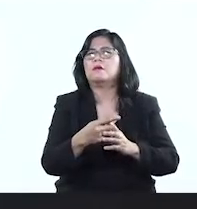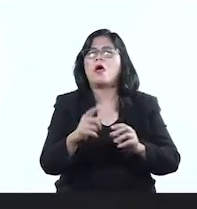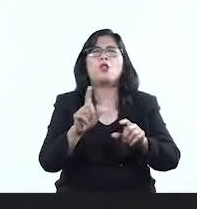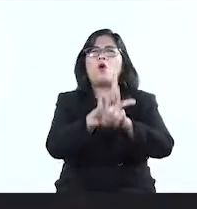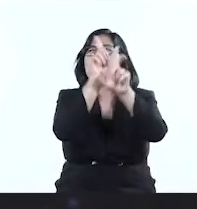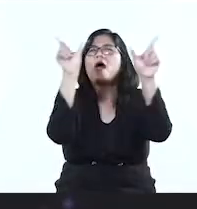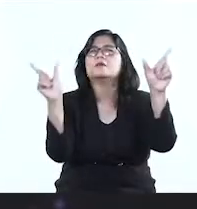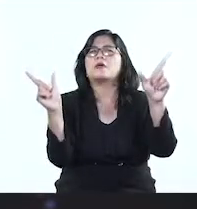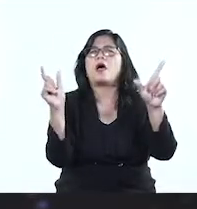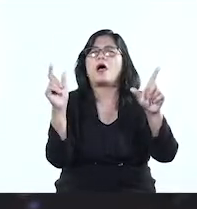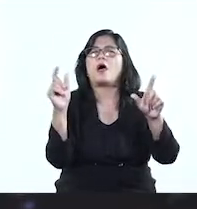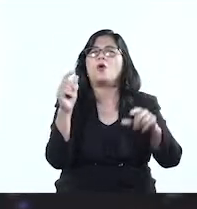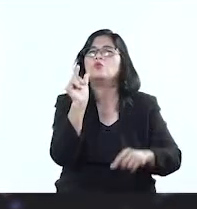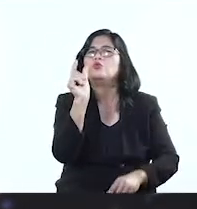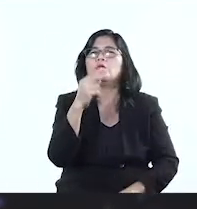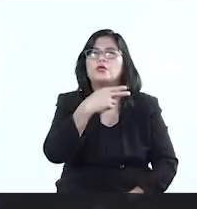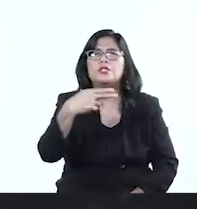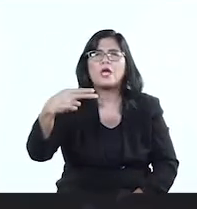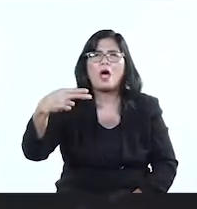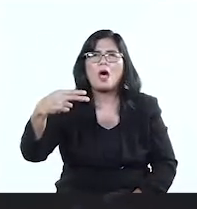pedagang saja orang-orang kecewa